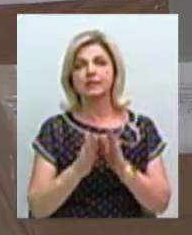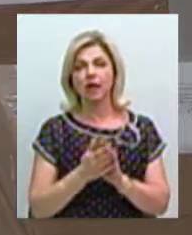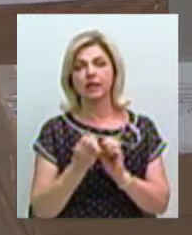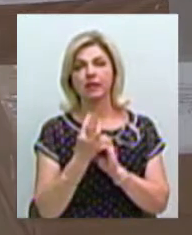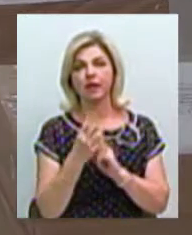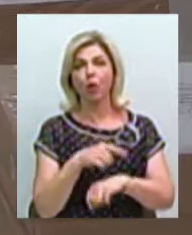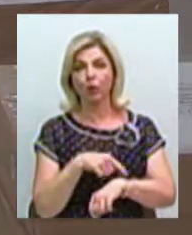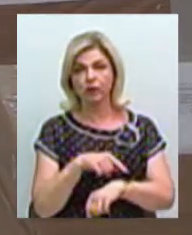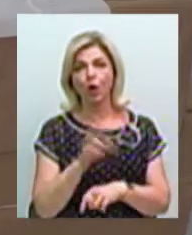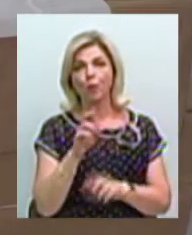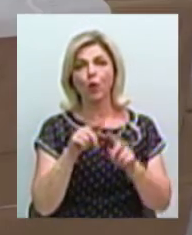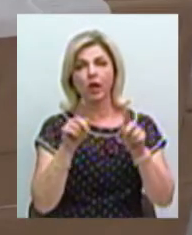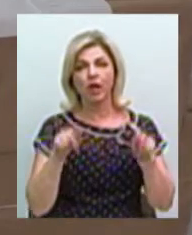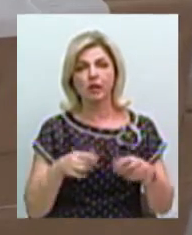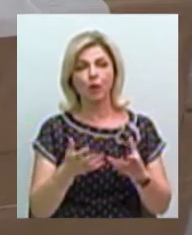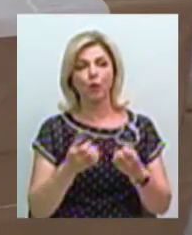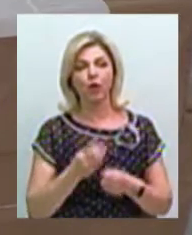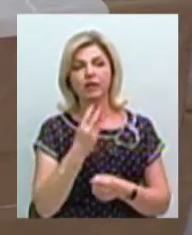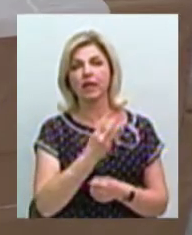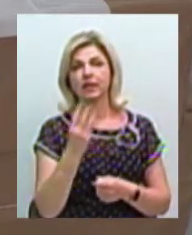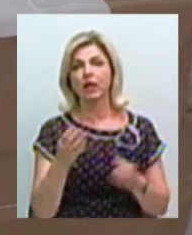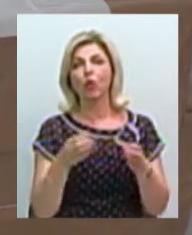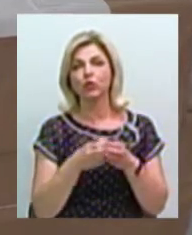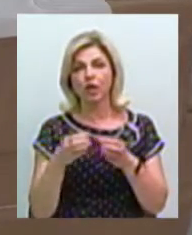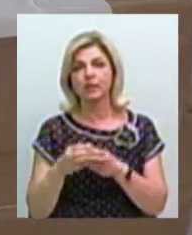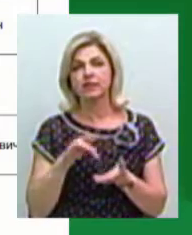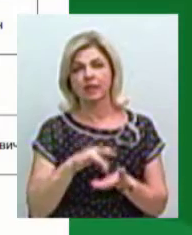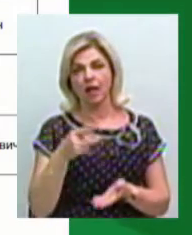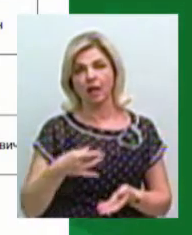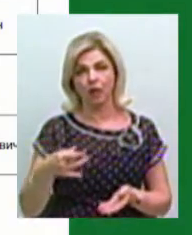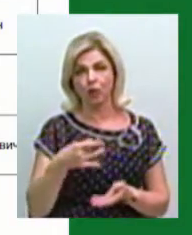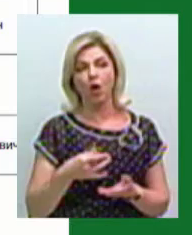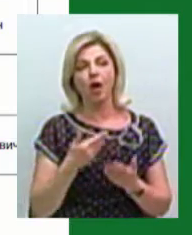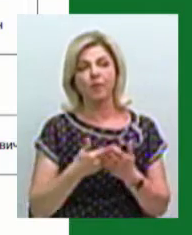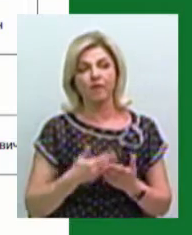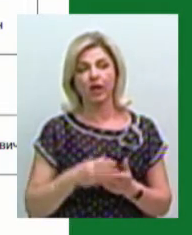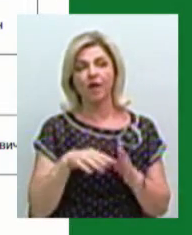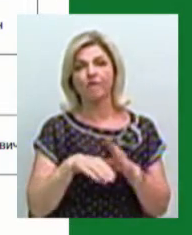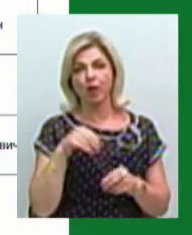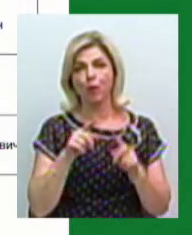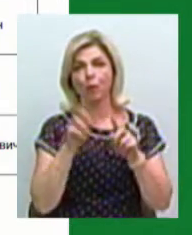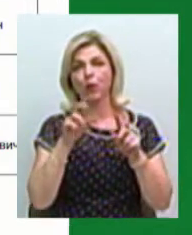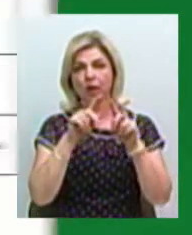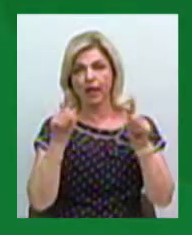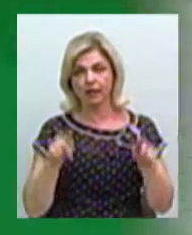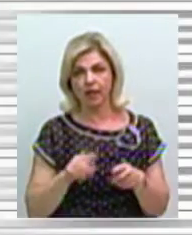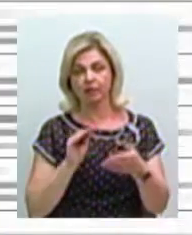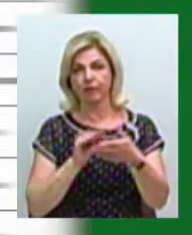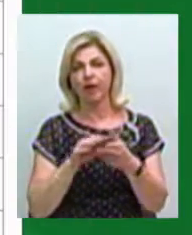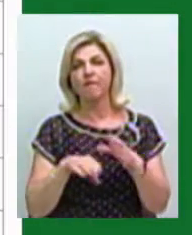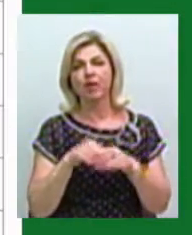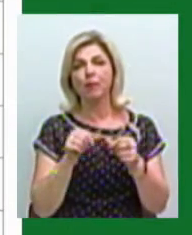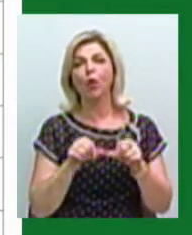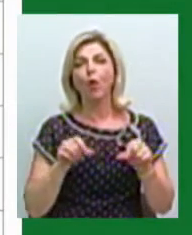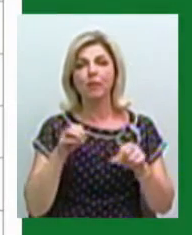13-ту годину бюлетені отримали 33 дільниці Центрального району. Зразки виборчих бюлетенів розміщені на сайті Виборчкому.